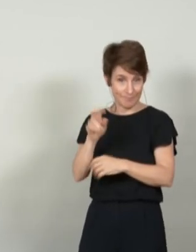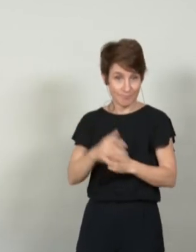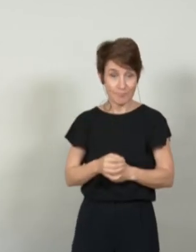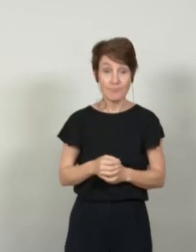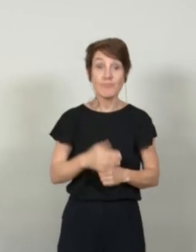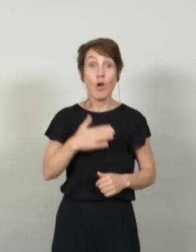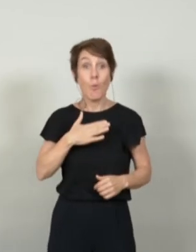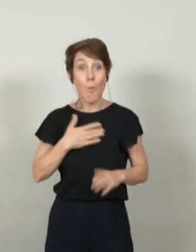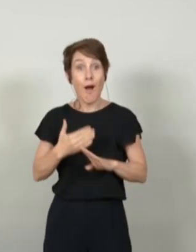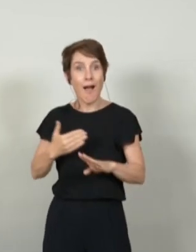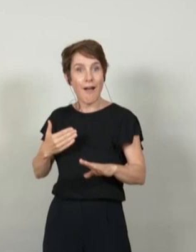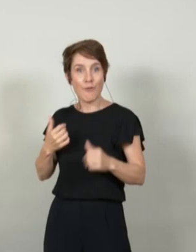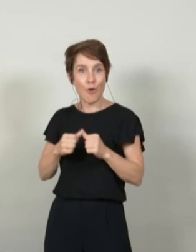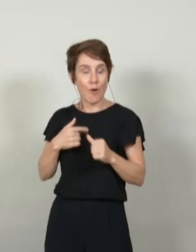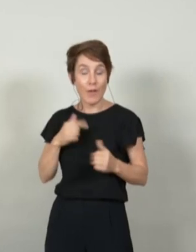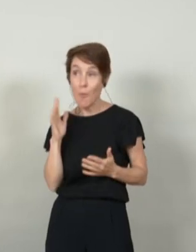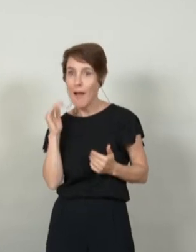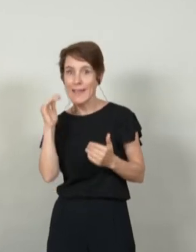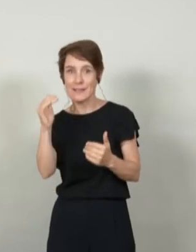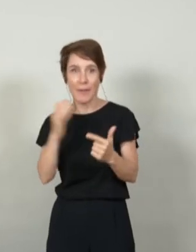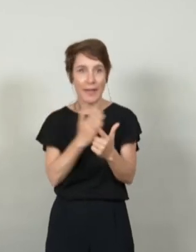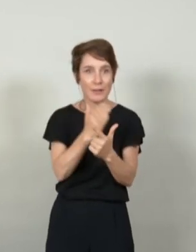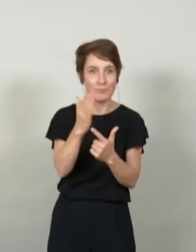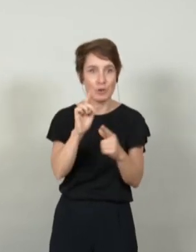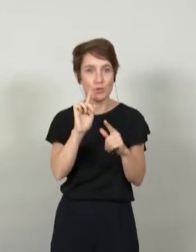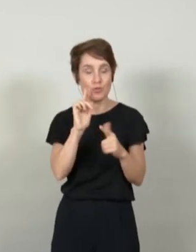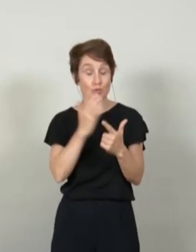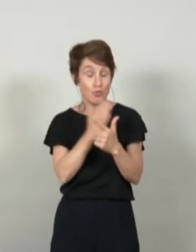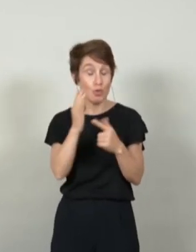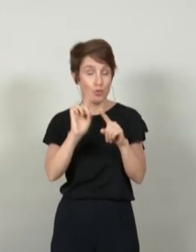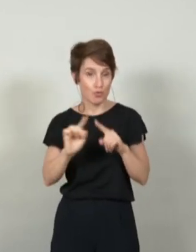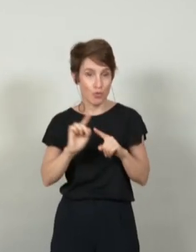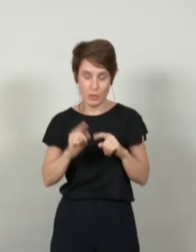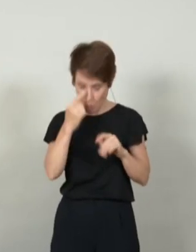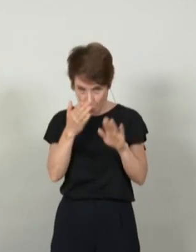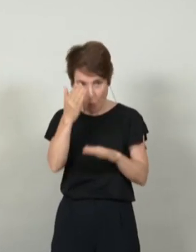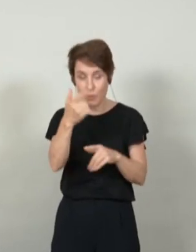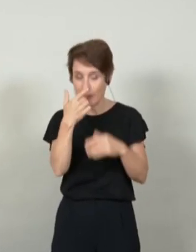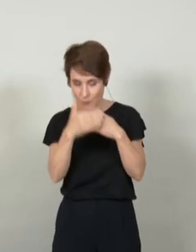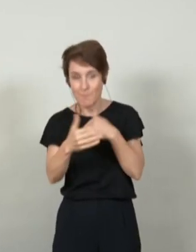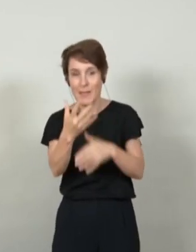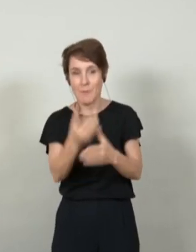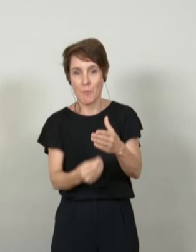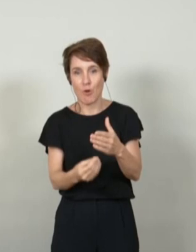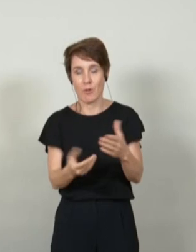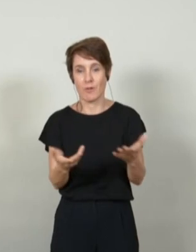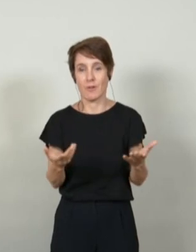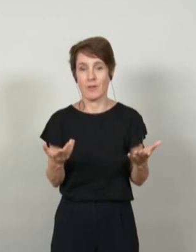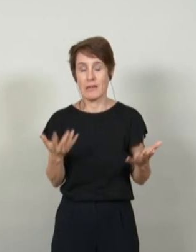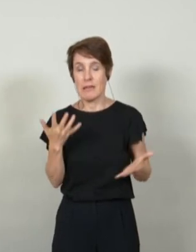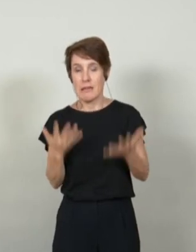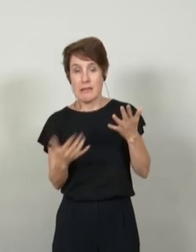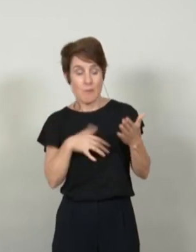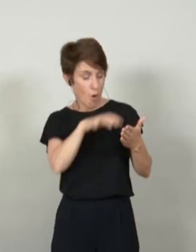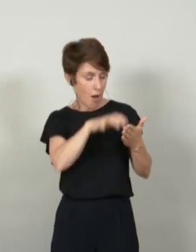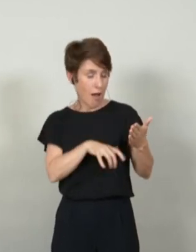ces deux choses que j'ai observé et qui manque me semble-t-il pour demain et je ne sais pas si dans ce rapport